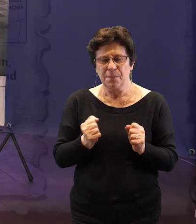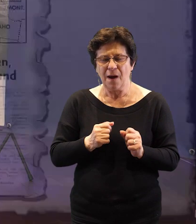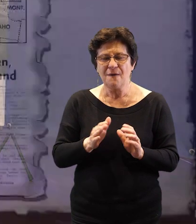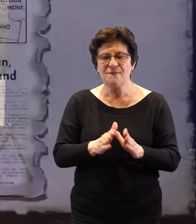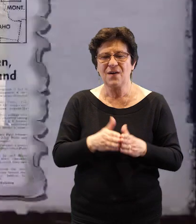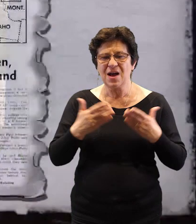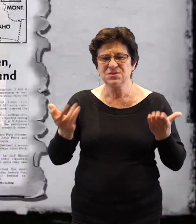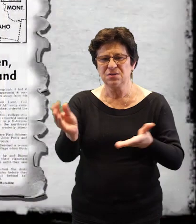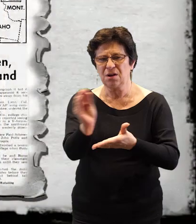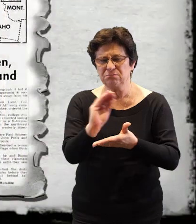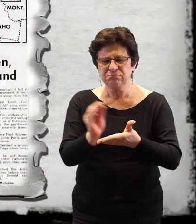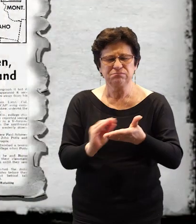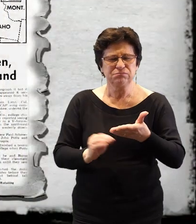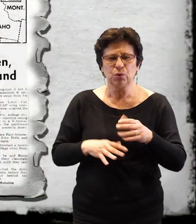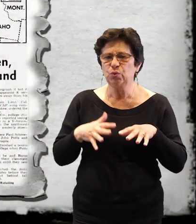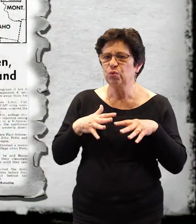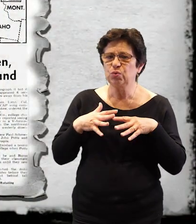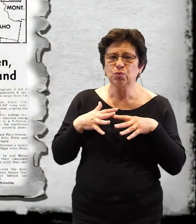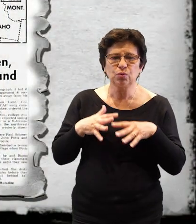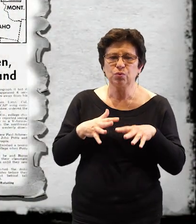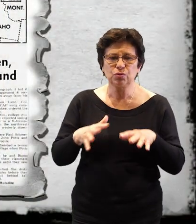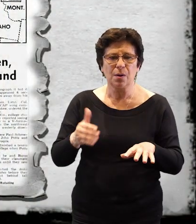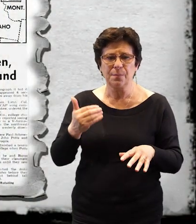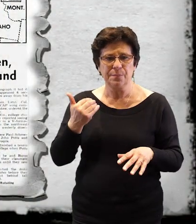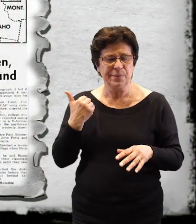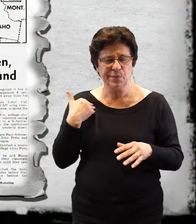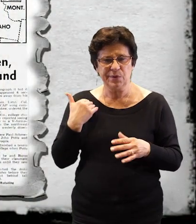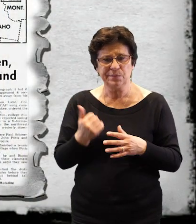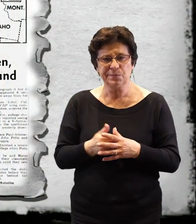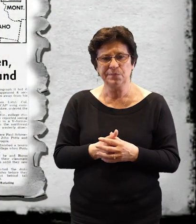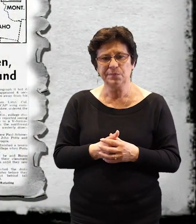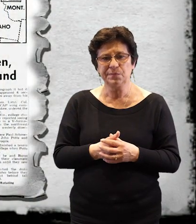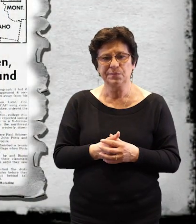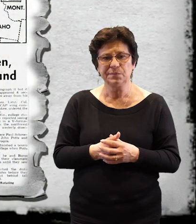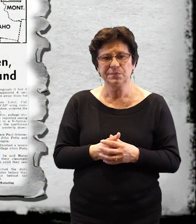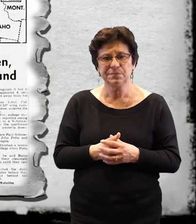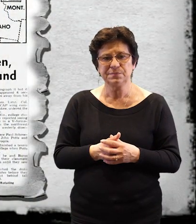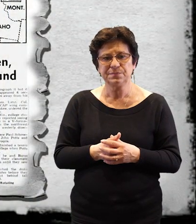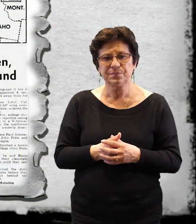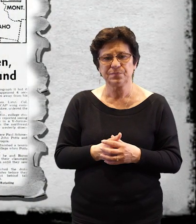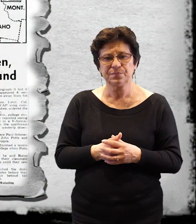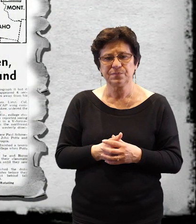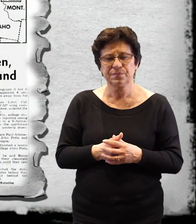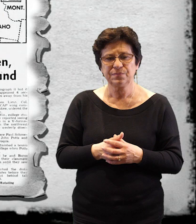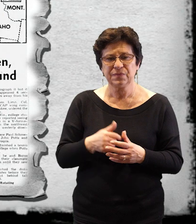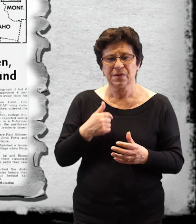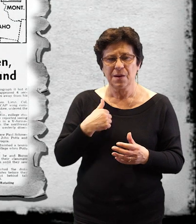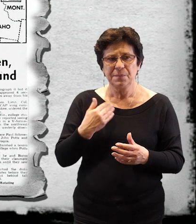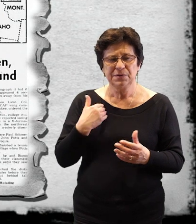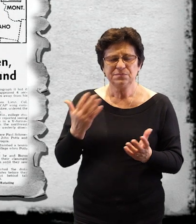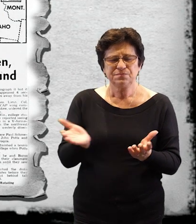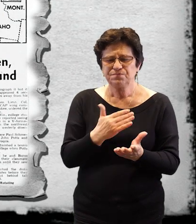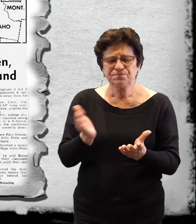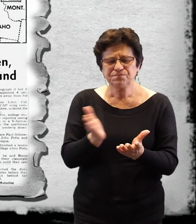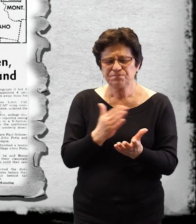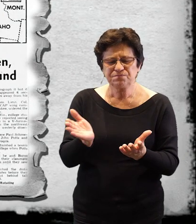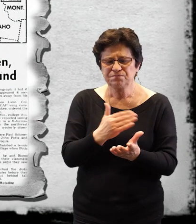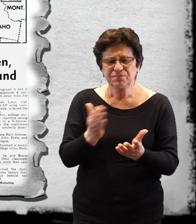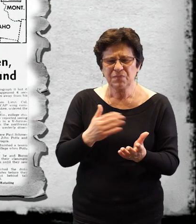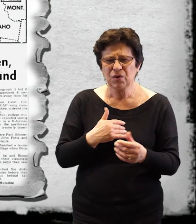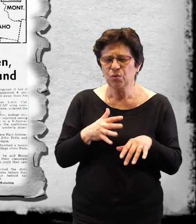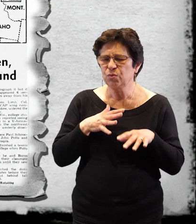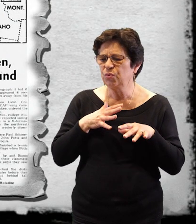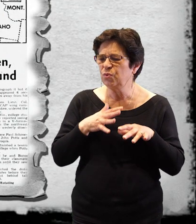pojawiły. Momentalnie po doniesieniach Kenneta Arnolda w prasie amerykańskiej, jak ją przeglądałem, znalazłem masę